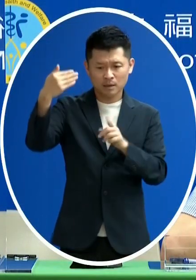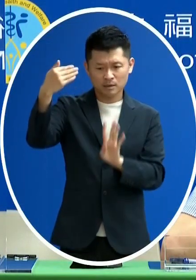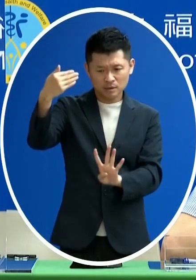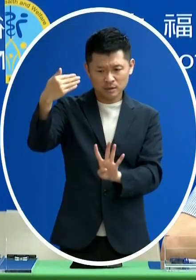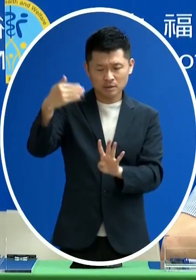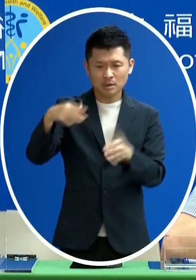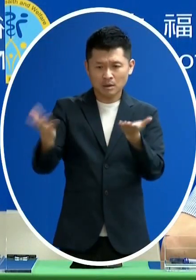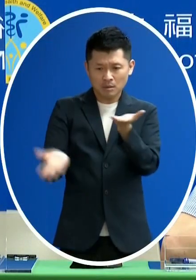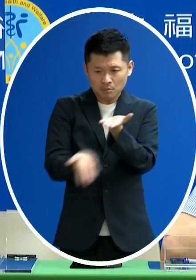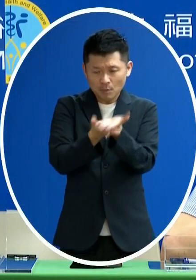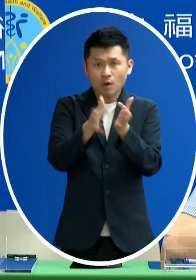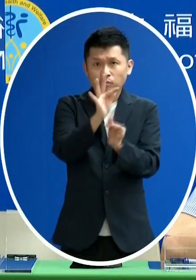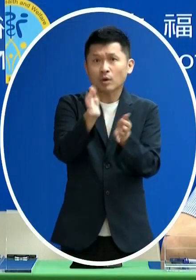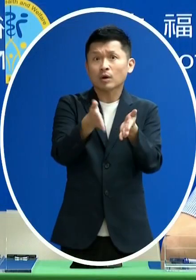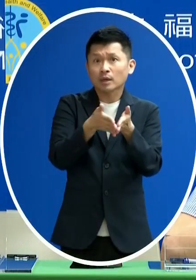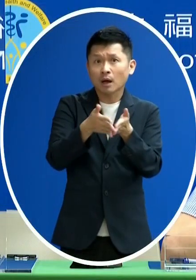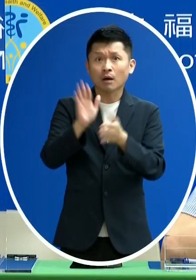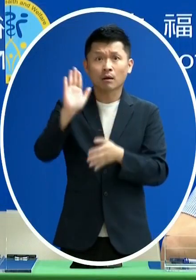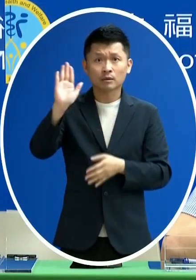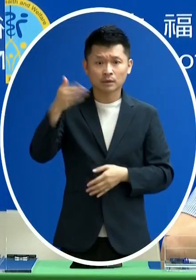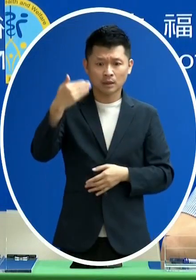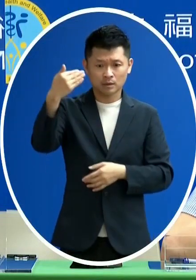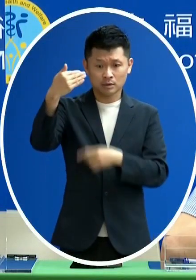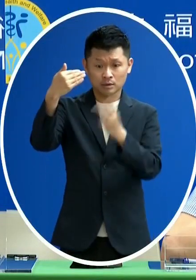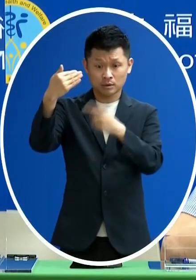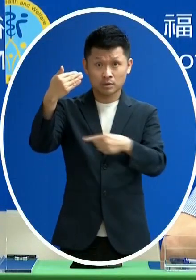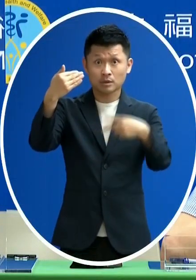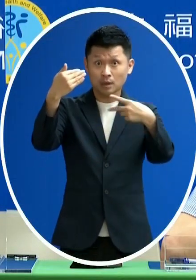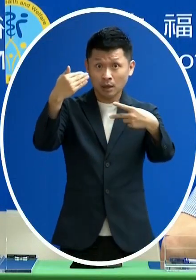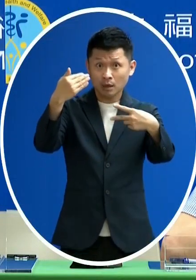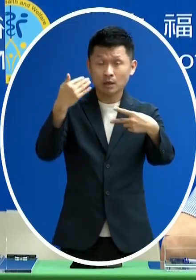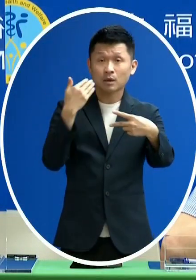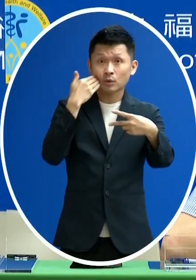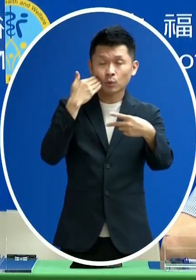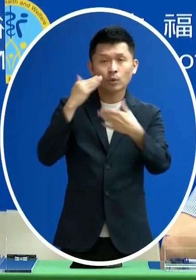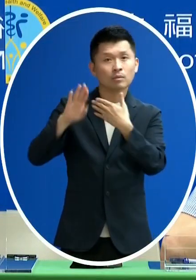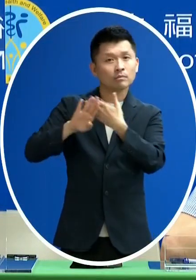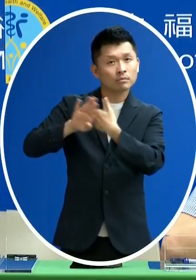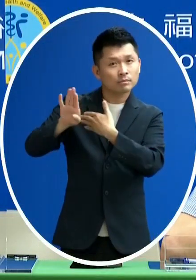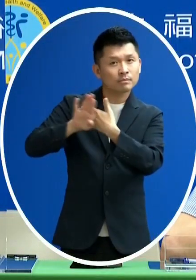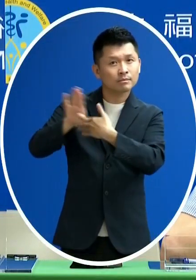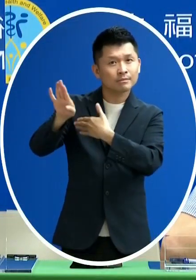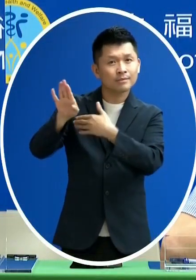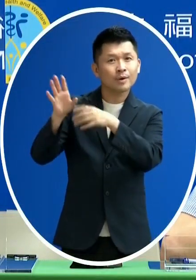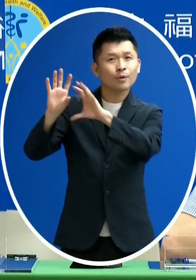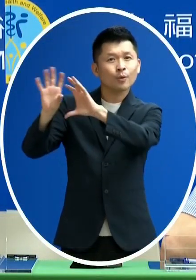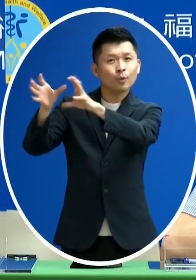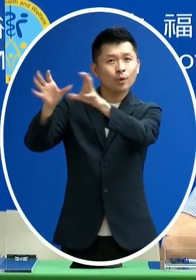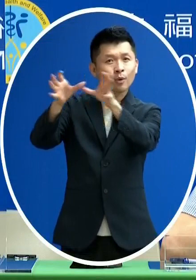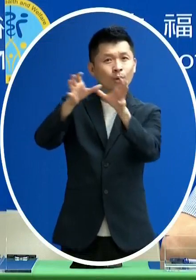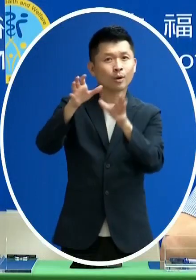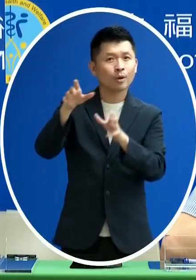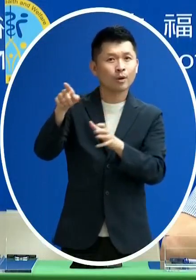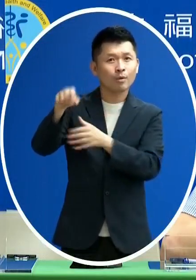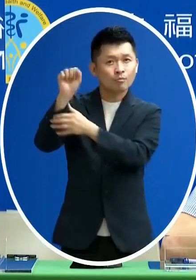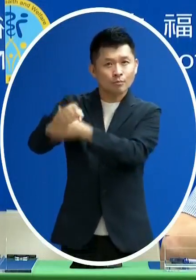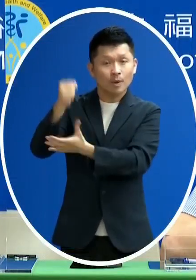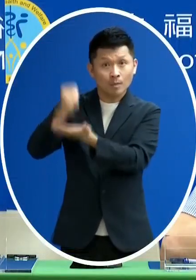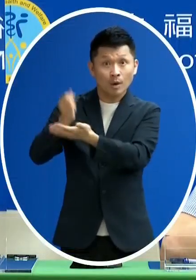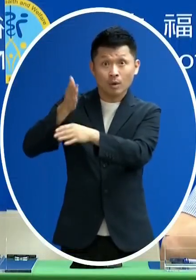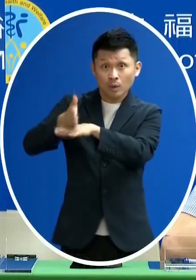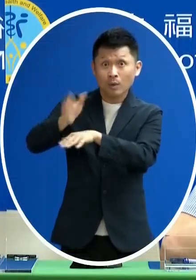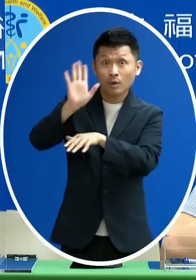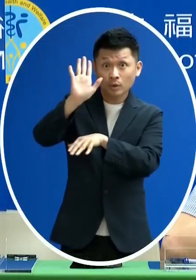文件的要求，但是在第二项的部分。如果说已经有在一些公司、在一些国家里面有核准